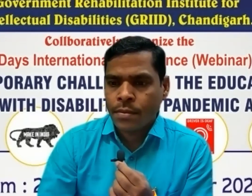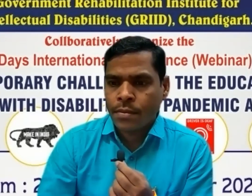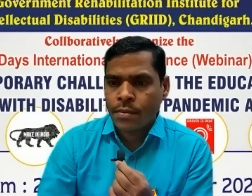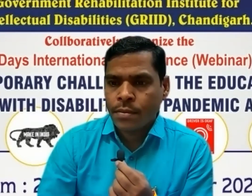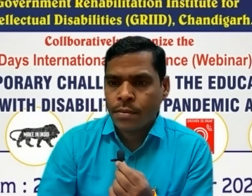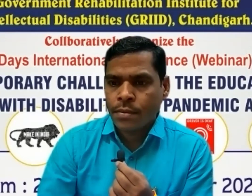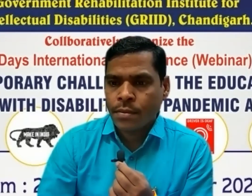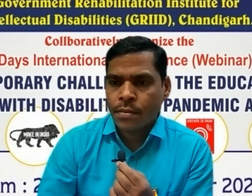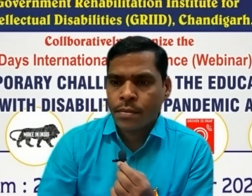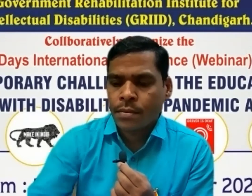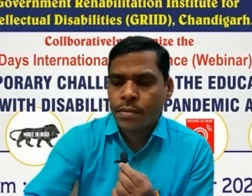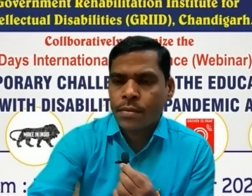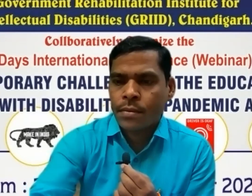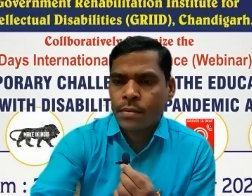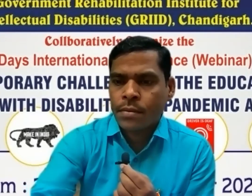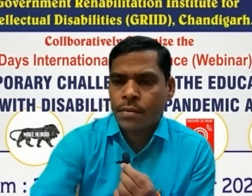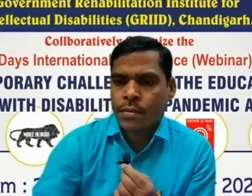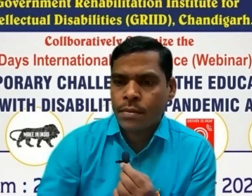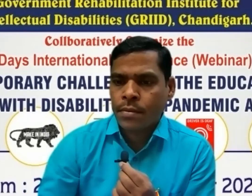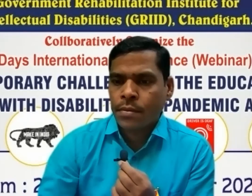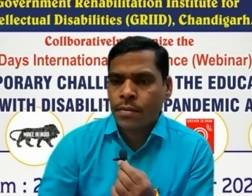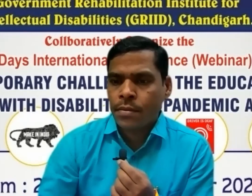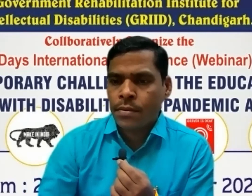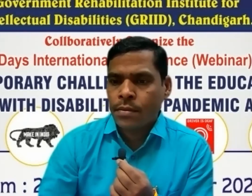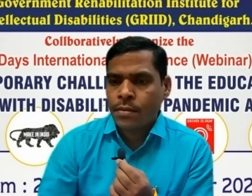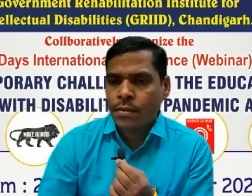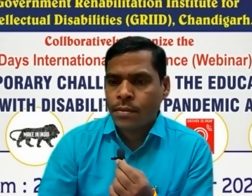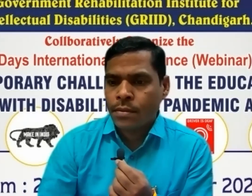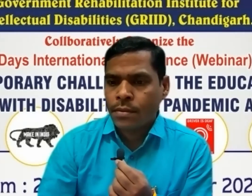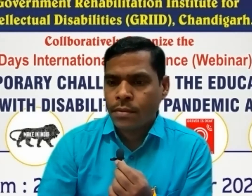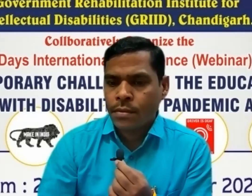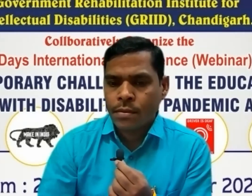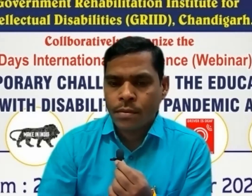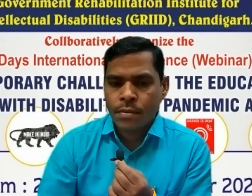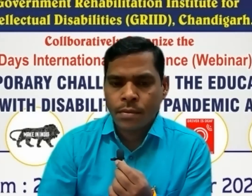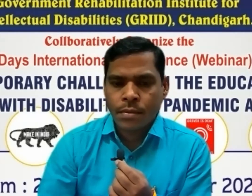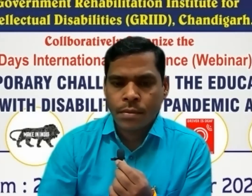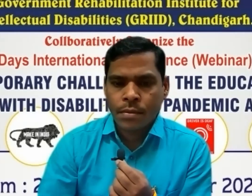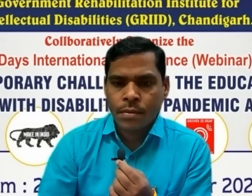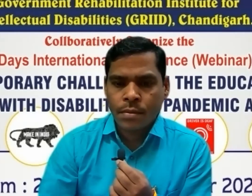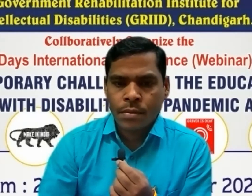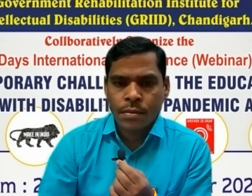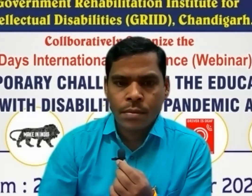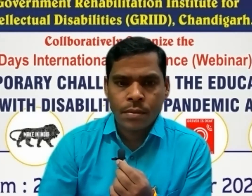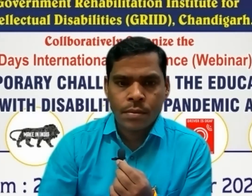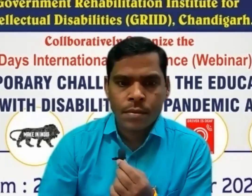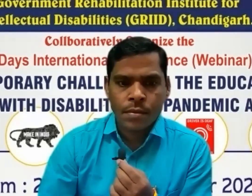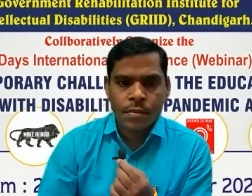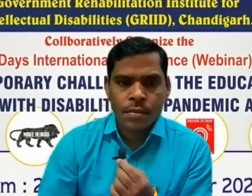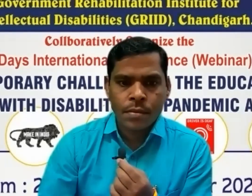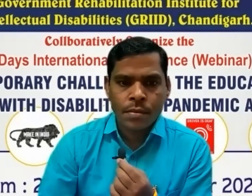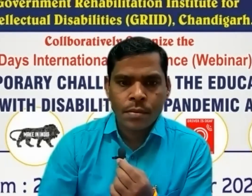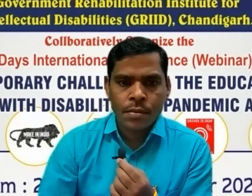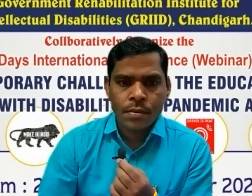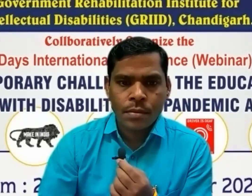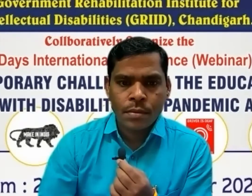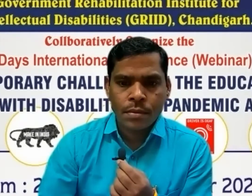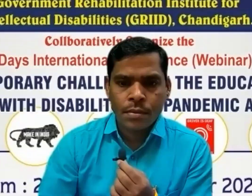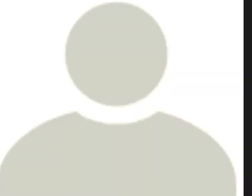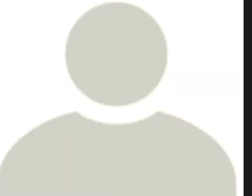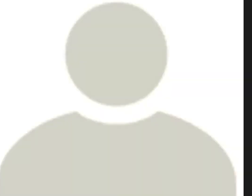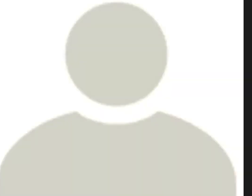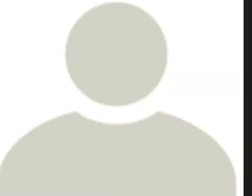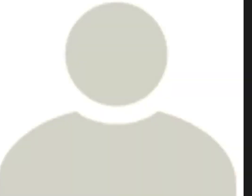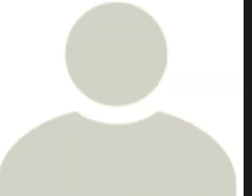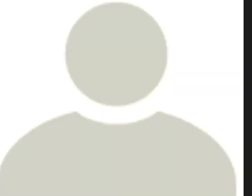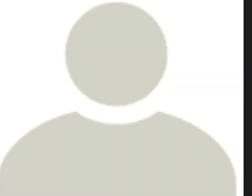with the cooperation of Sri Shah KL Institute for the Deaf Trust Teachers Training College, Bhavnagar, Gujarat, and